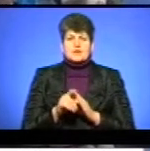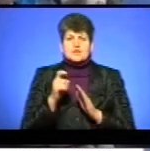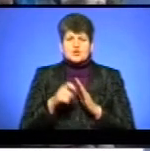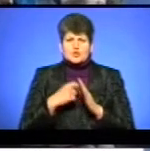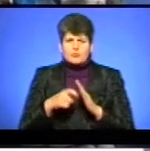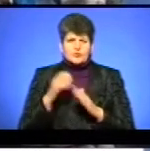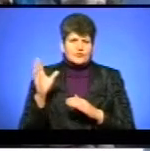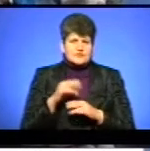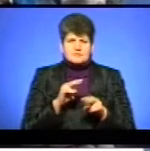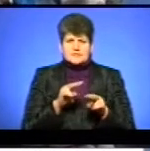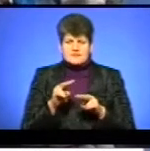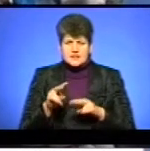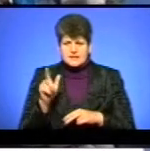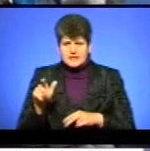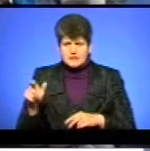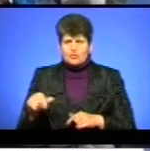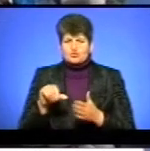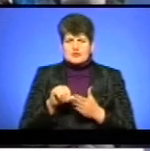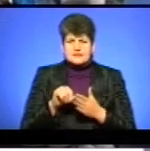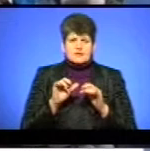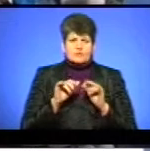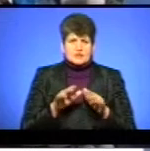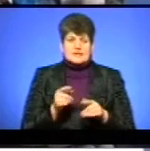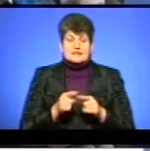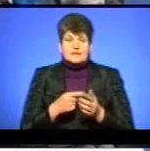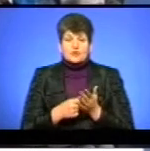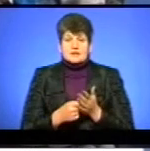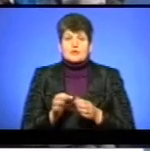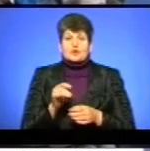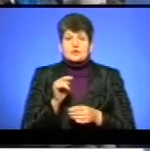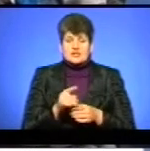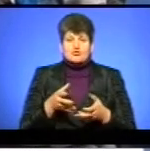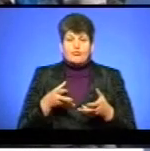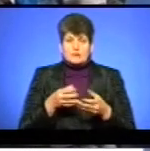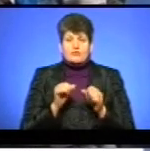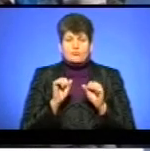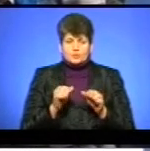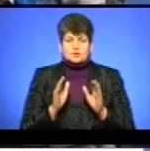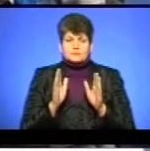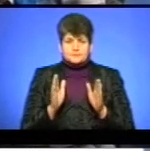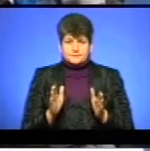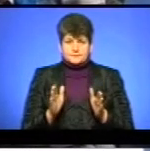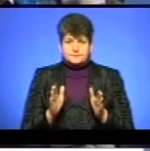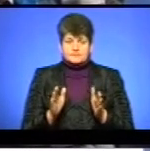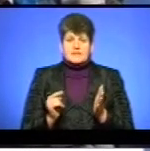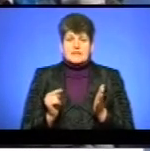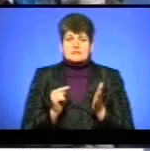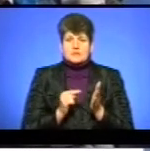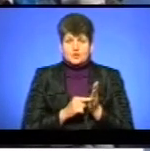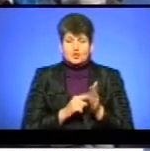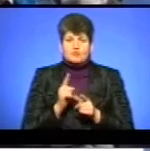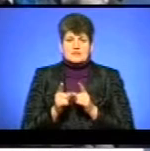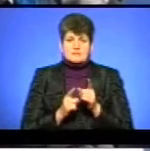усіх учасників процесу. Тобто це свідчить про те, що вплив може чинитися з метою